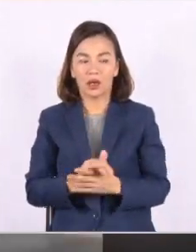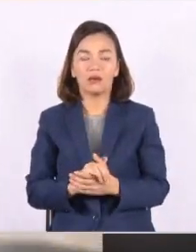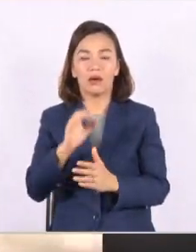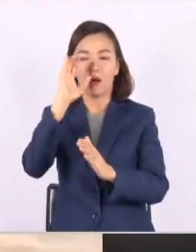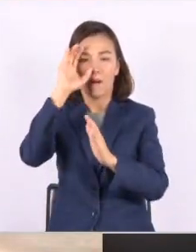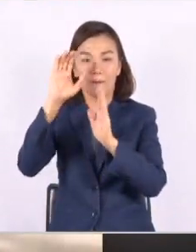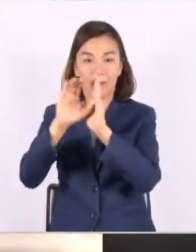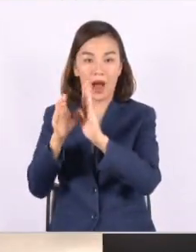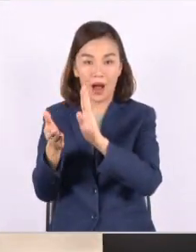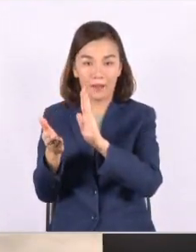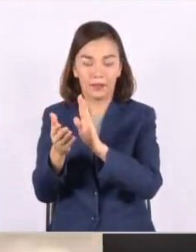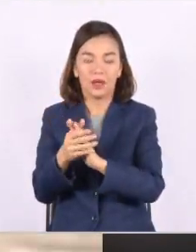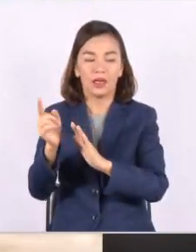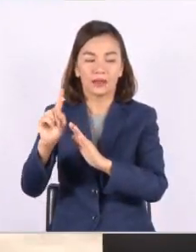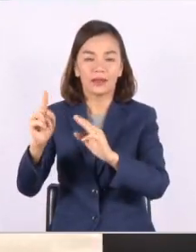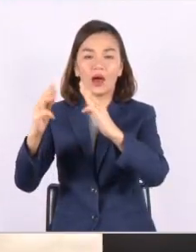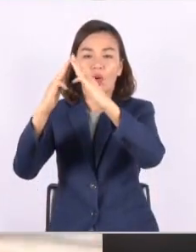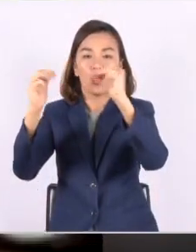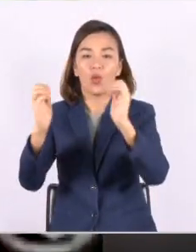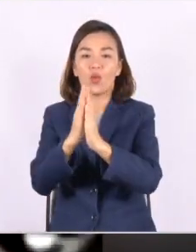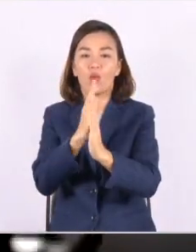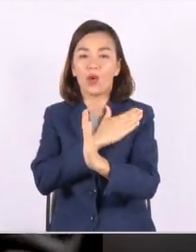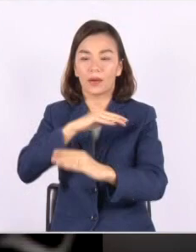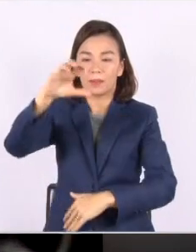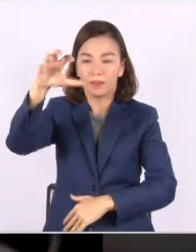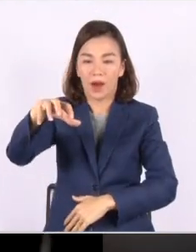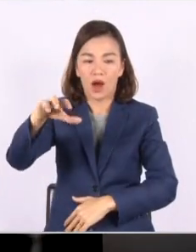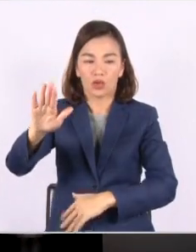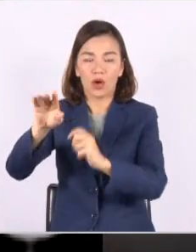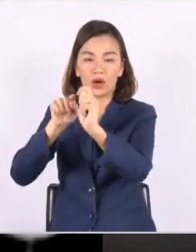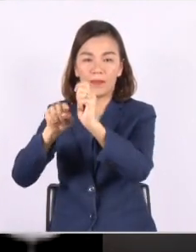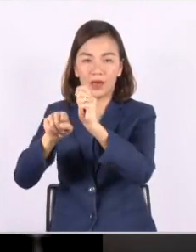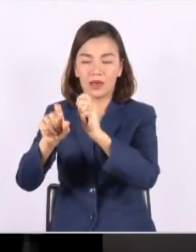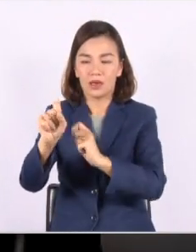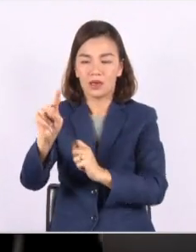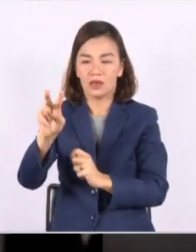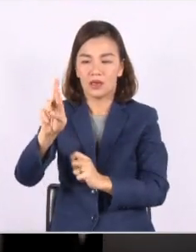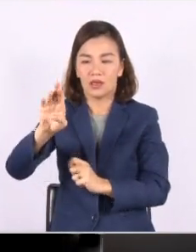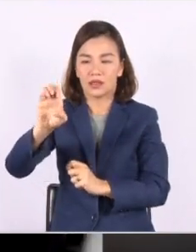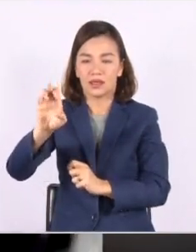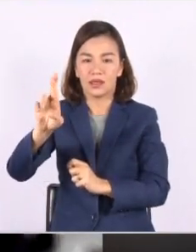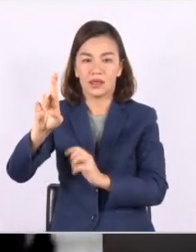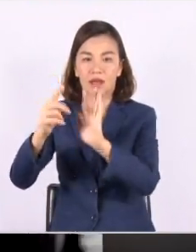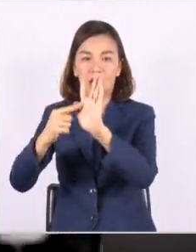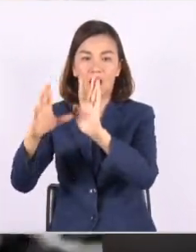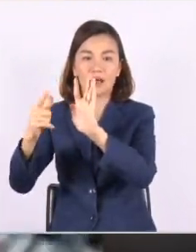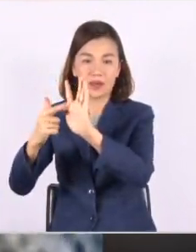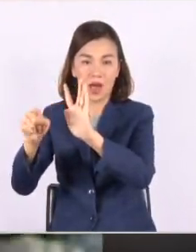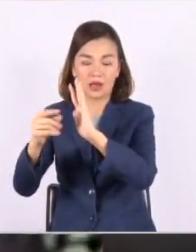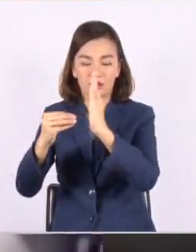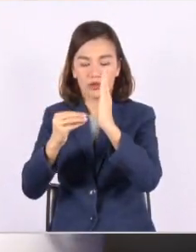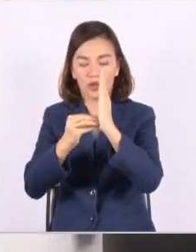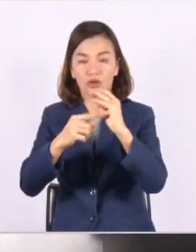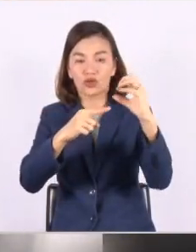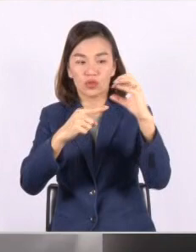ณ์ที่วัดบริเวณตำบลบางพระศรีราชาชลบุรีเขาถ่ายภาพไว้ขณะที่ผู้ชายคนนึงเนี่ยกำลังใช้มีดปาดคอหญิงอีก